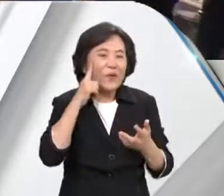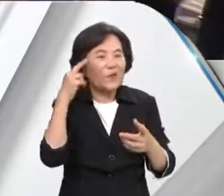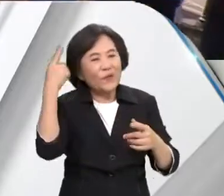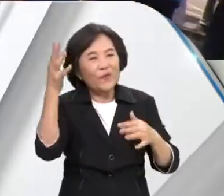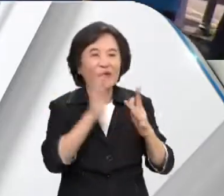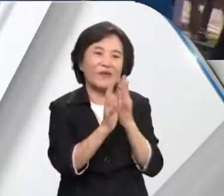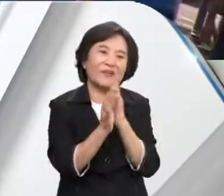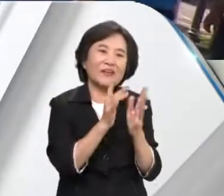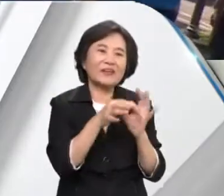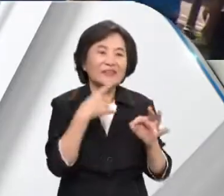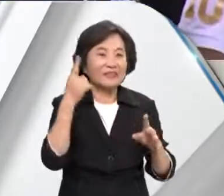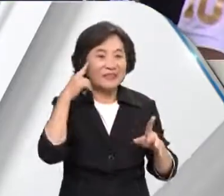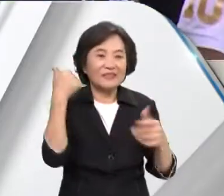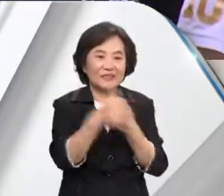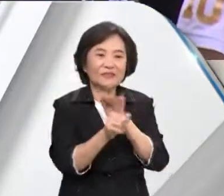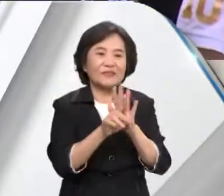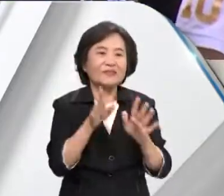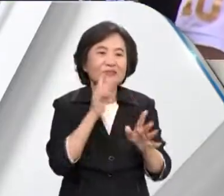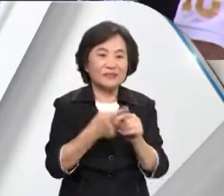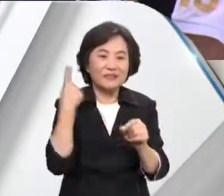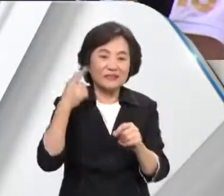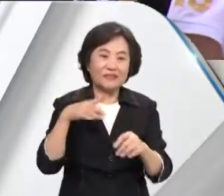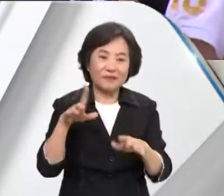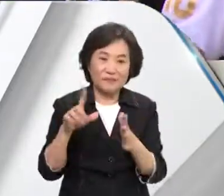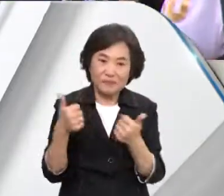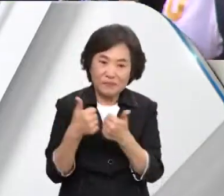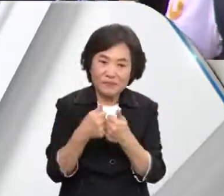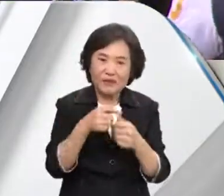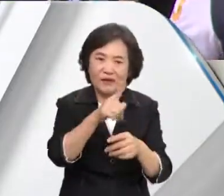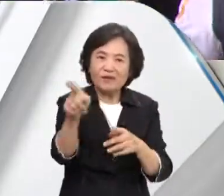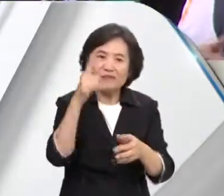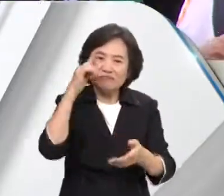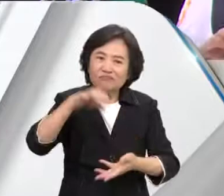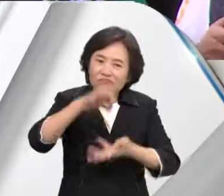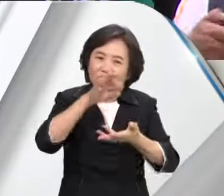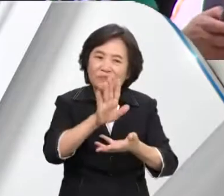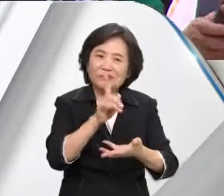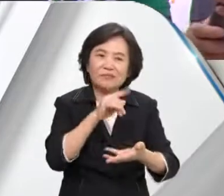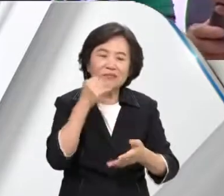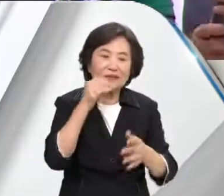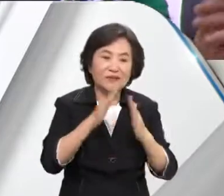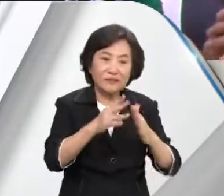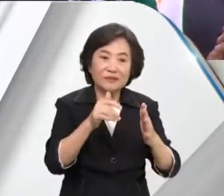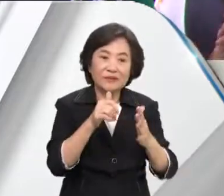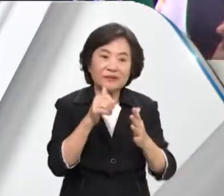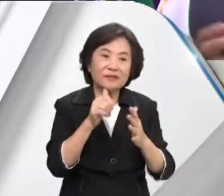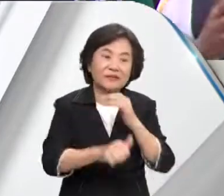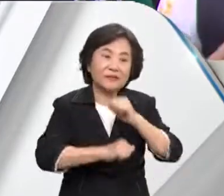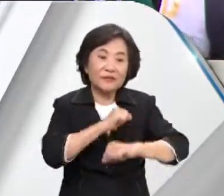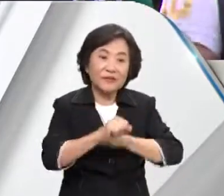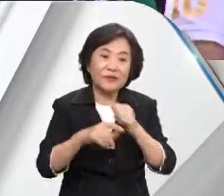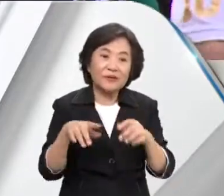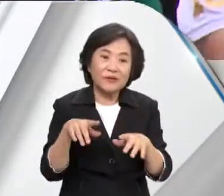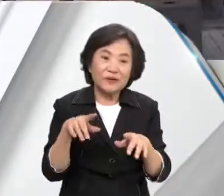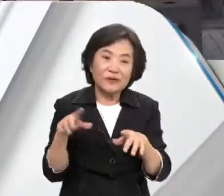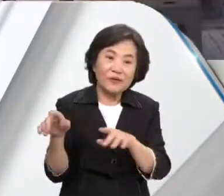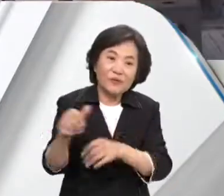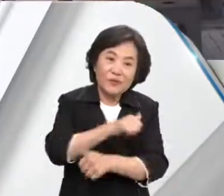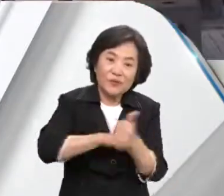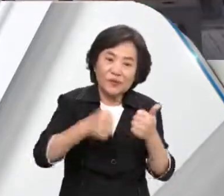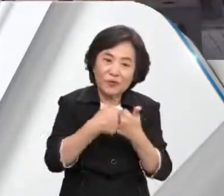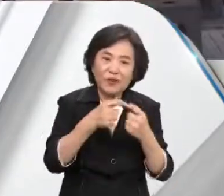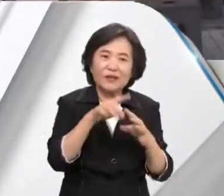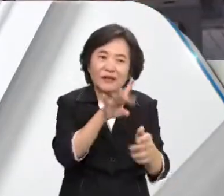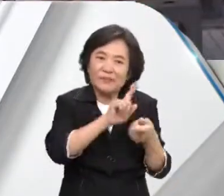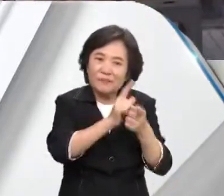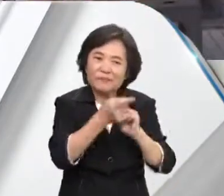演。头份市民代表费的去年的天气费，最后市民代表建议应该安排市民运动费，带动运动风气。刚刚